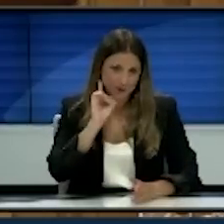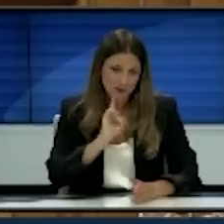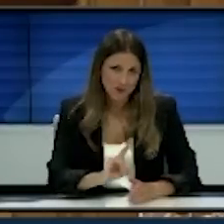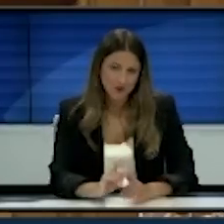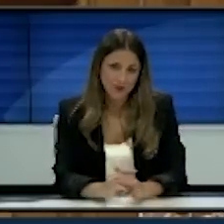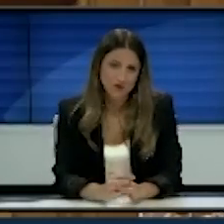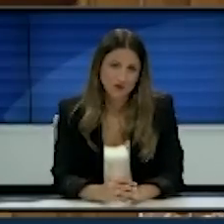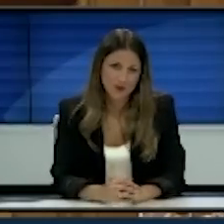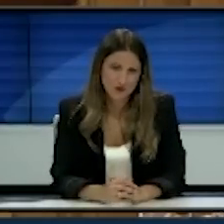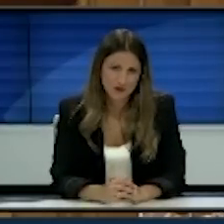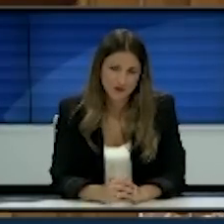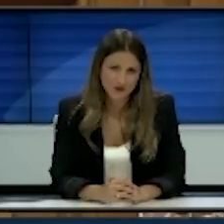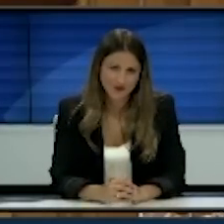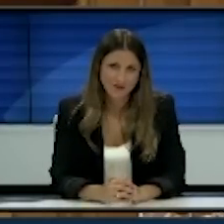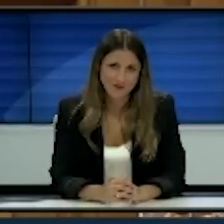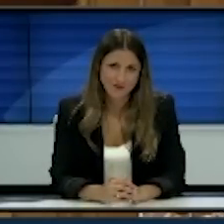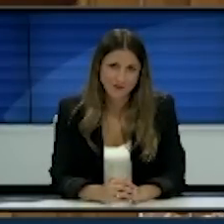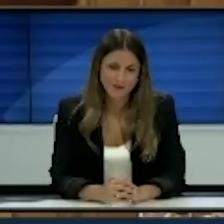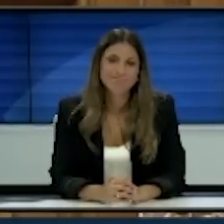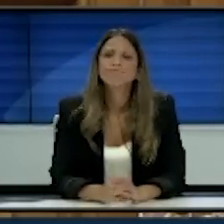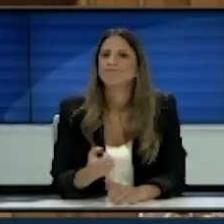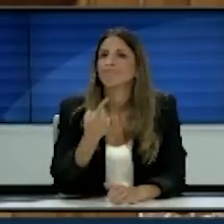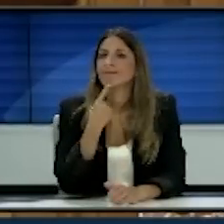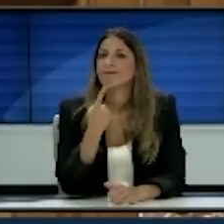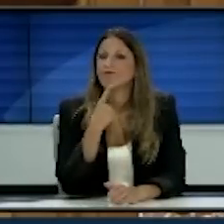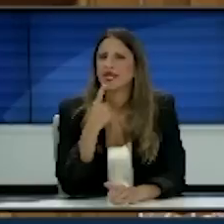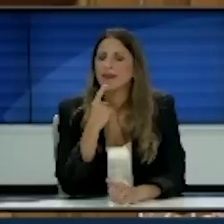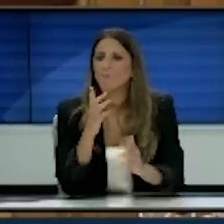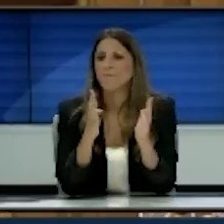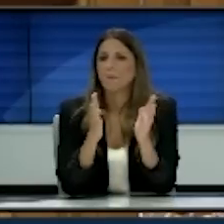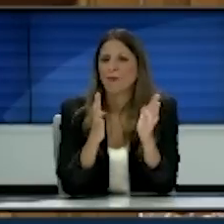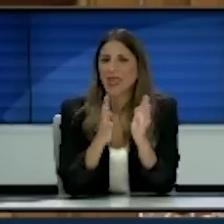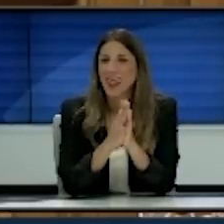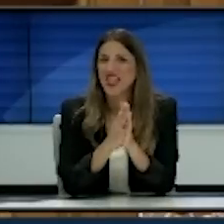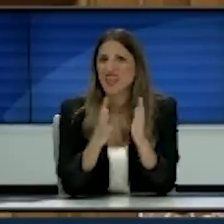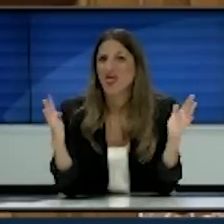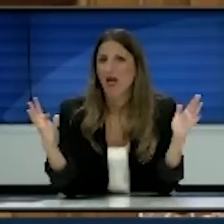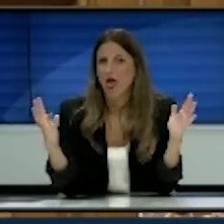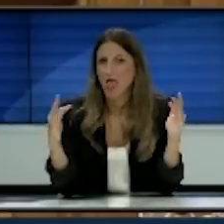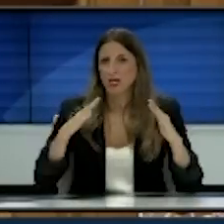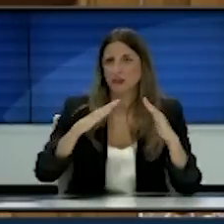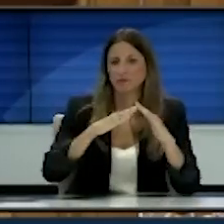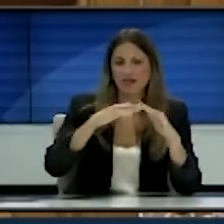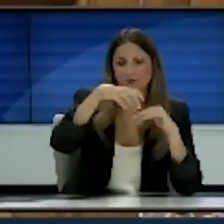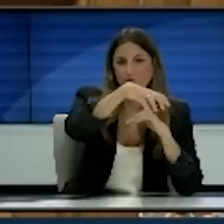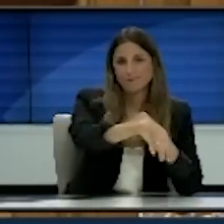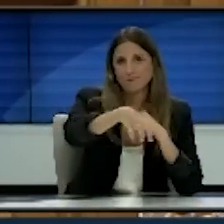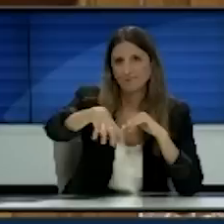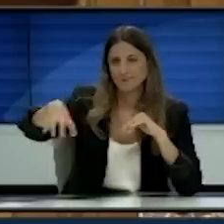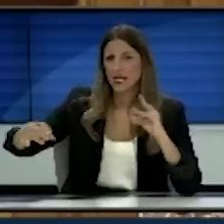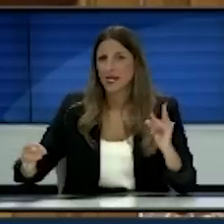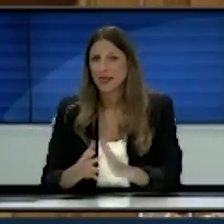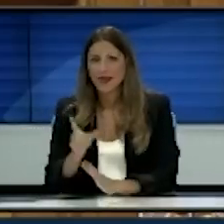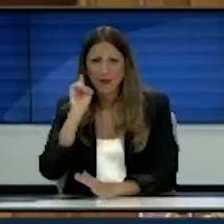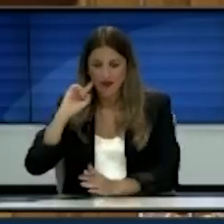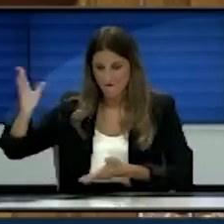Παρουσιάζεται ως κοσμογονία τους μόλις 19 ξενώνες φιλοξενίας κακοποιημένων